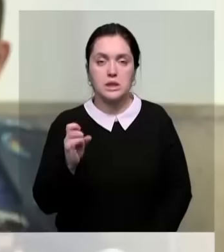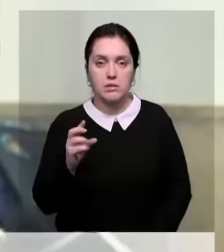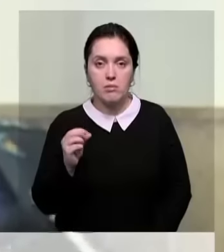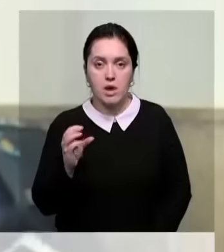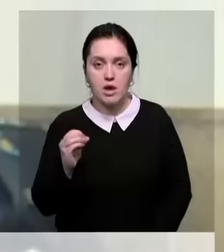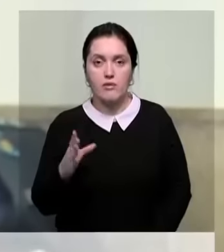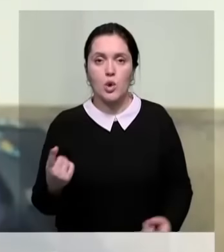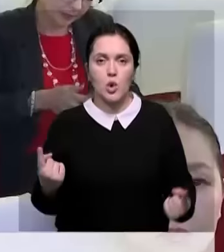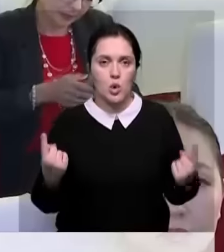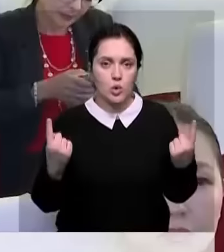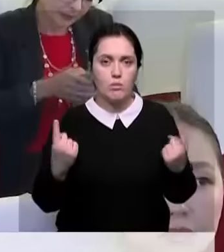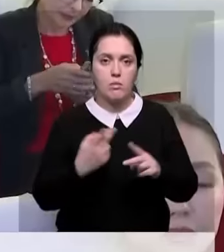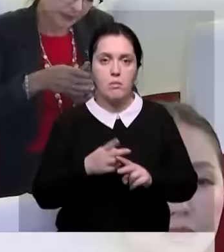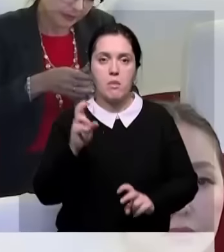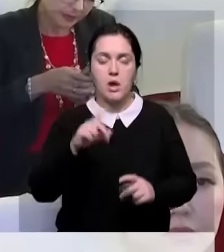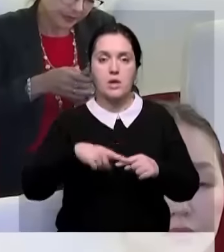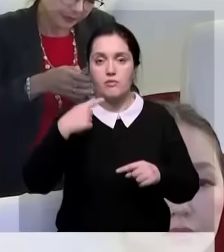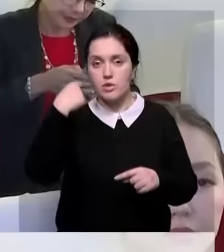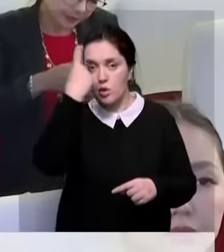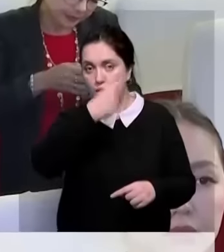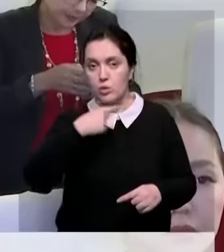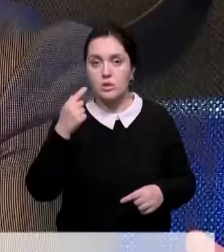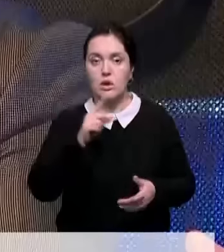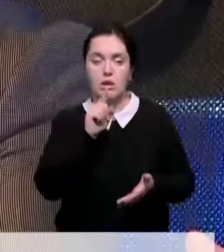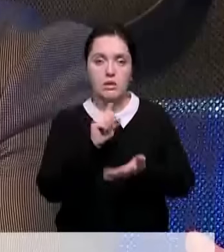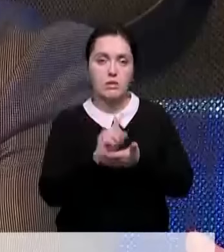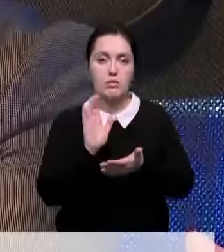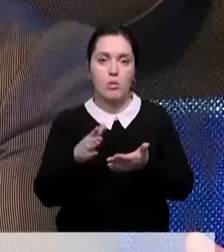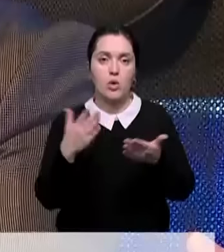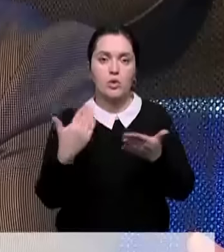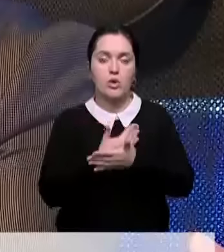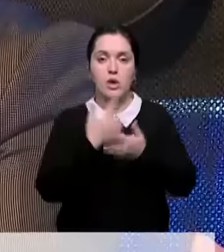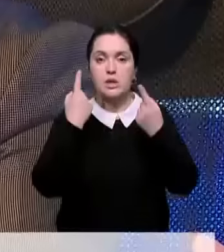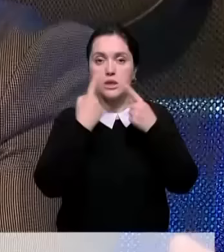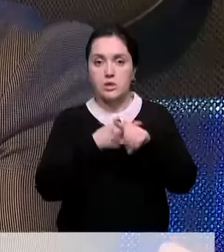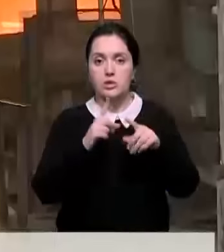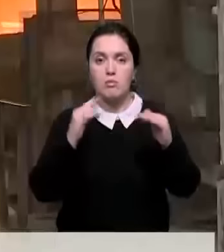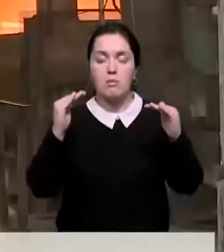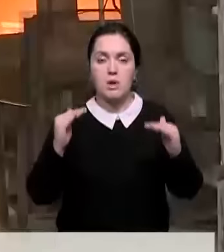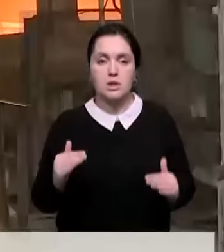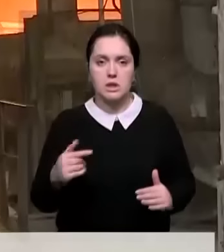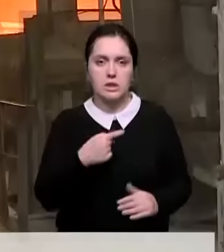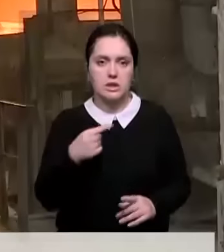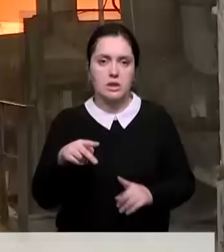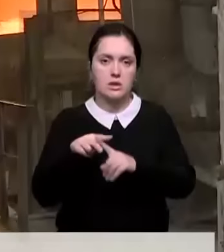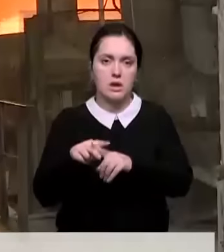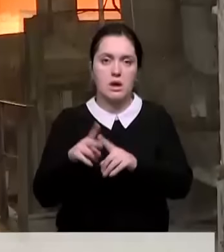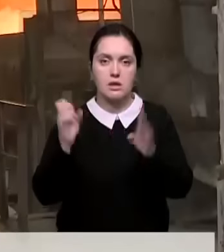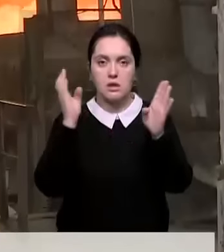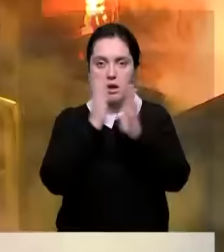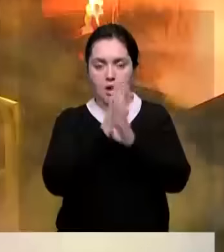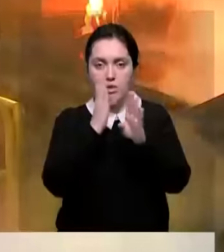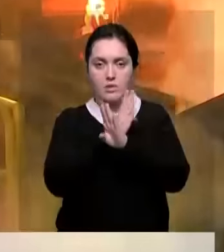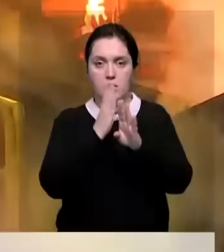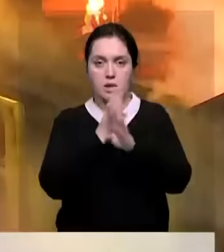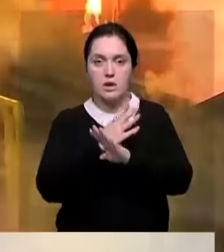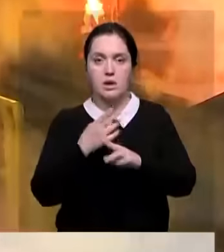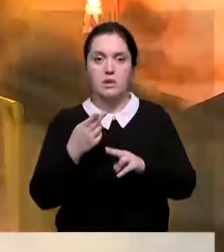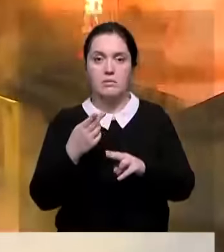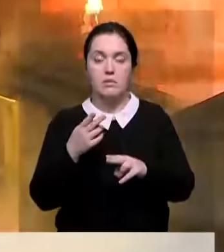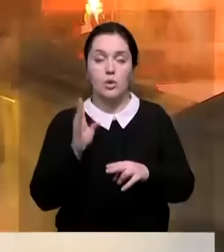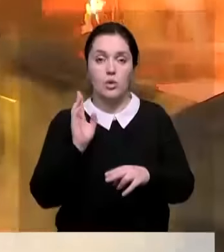Нысанбаев. Эти крупные производства со следующего года должны внедрить новые технологии, чтобы снизить негативную нагрузку на экологию. Те